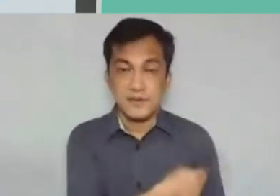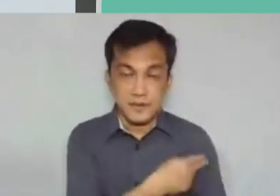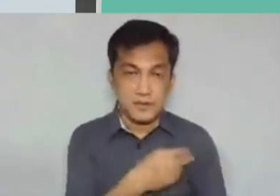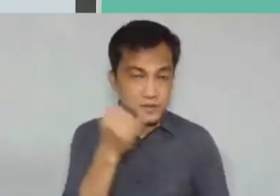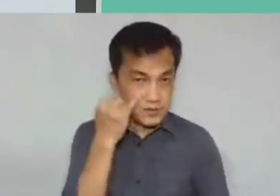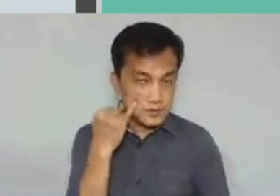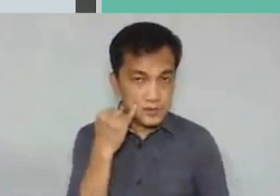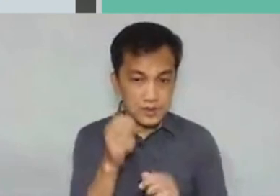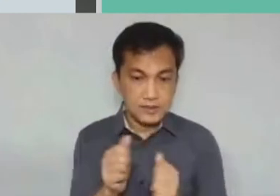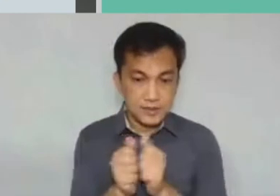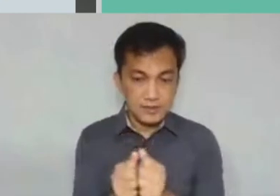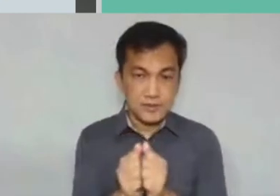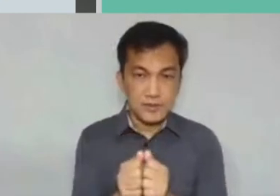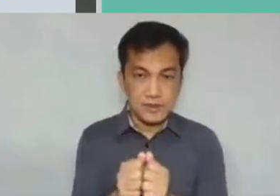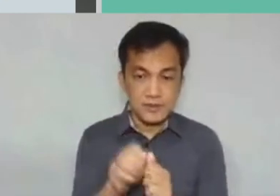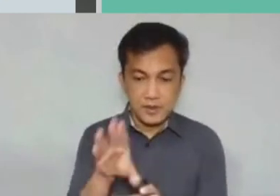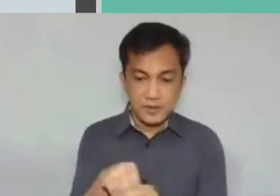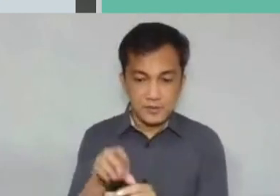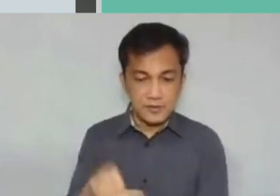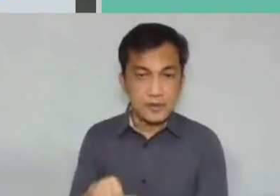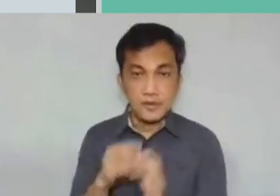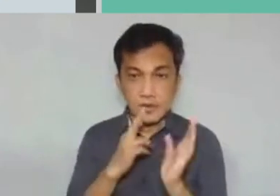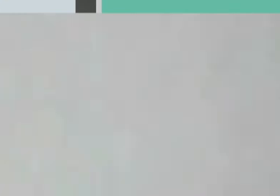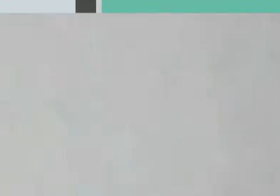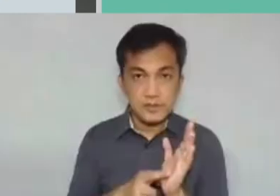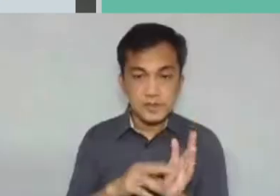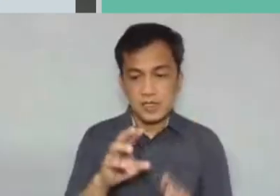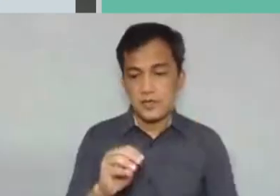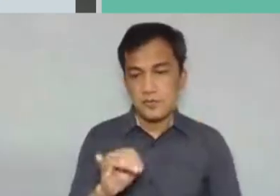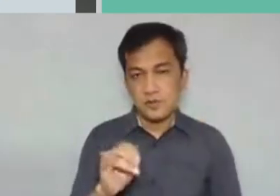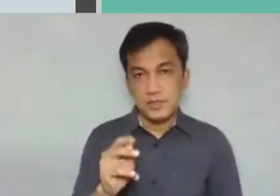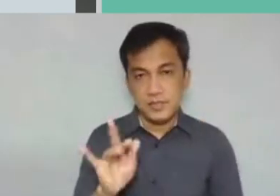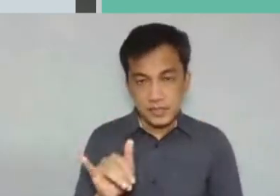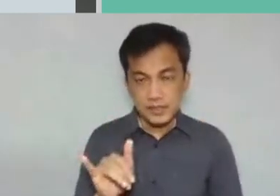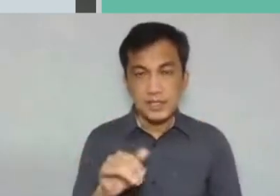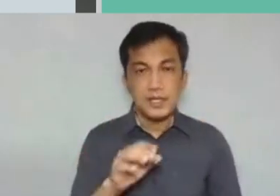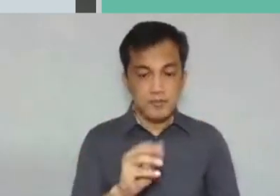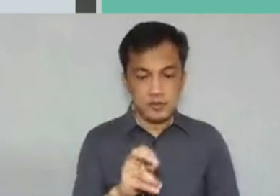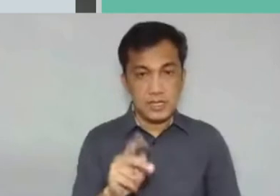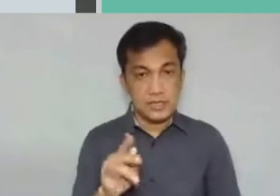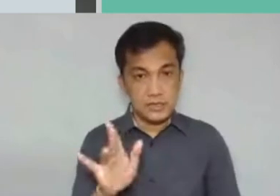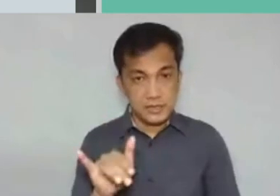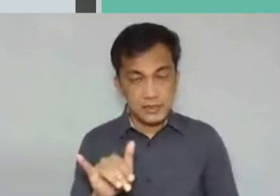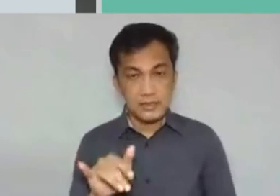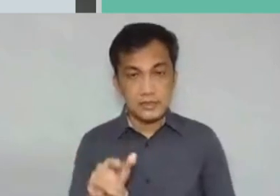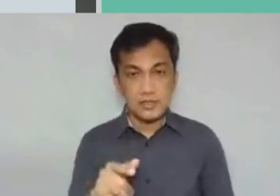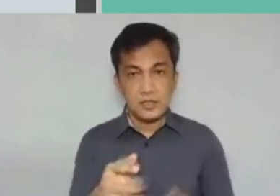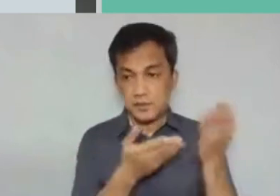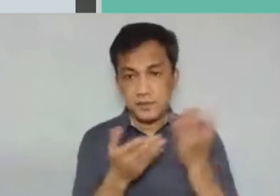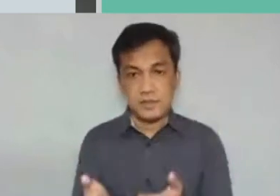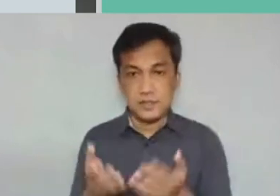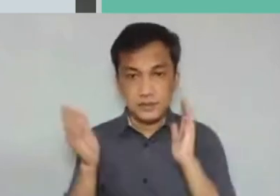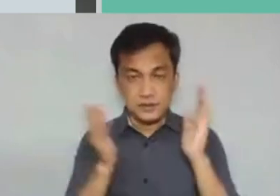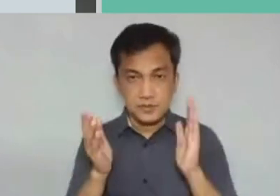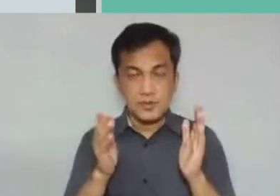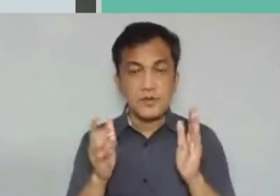kalakip sa mga pinagsama-samang mga ulat ng morbidity at mortality at ng mga naihatid na servisyong pangkalusugan